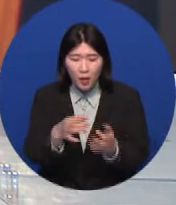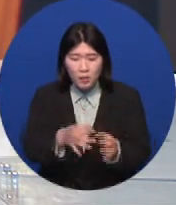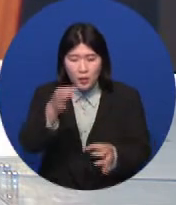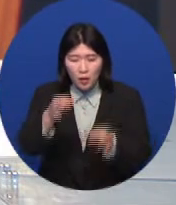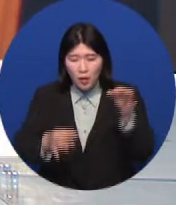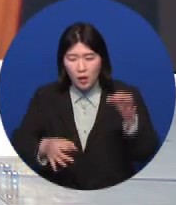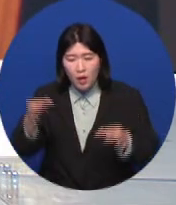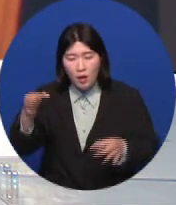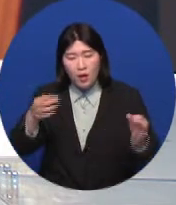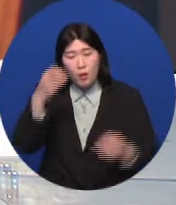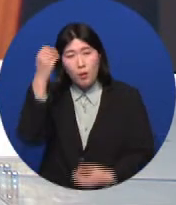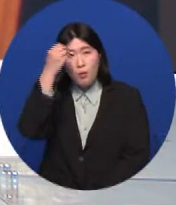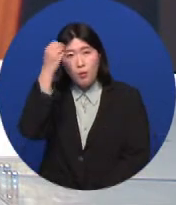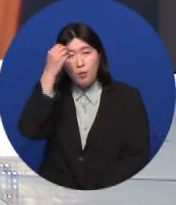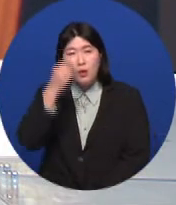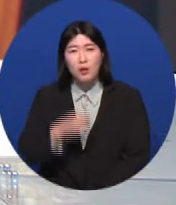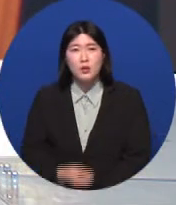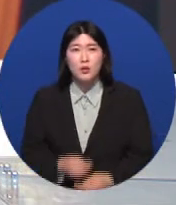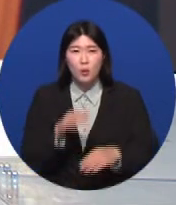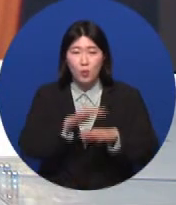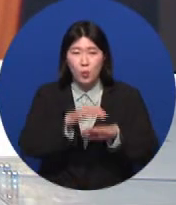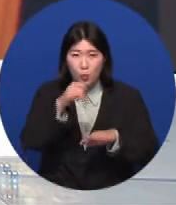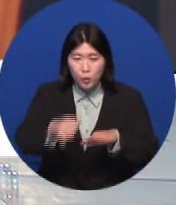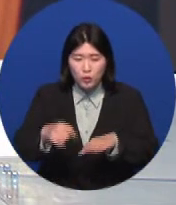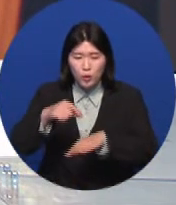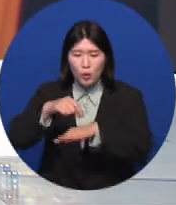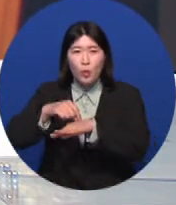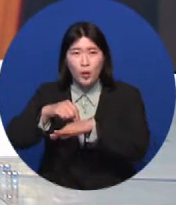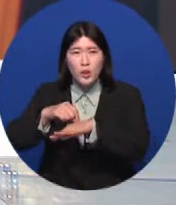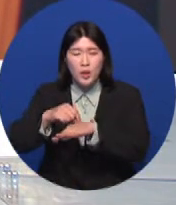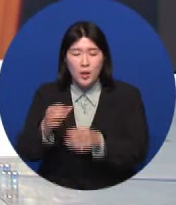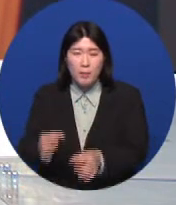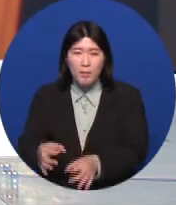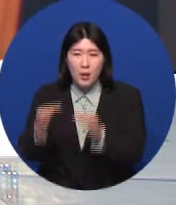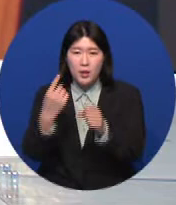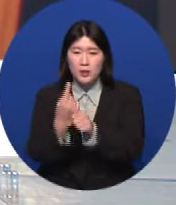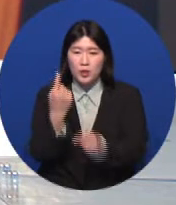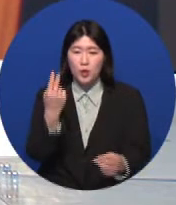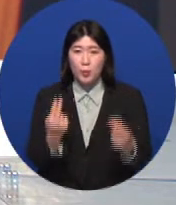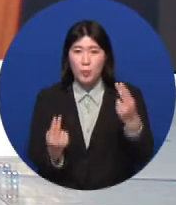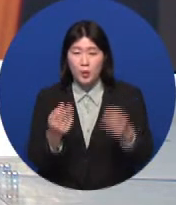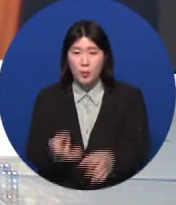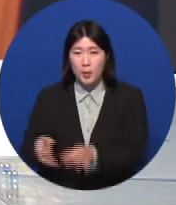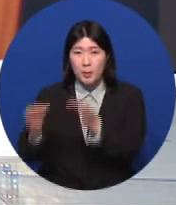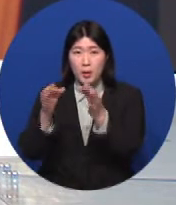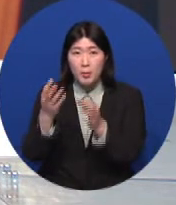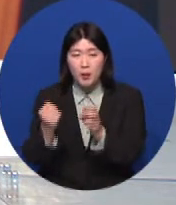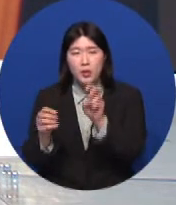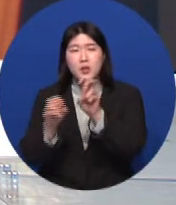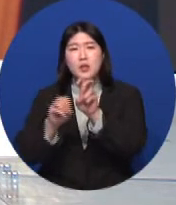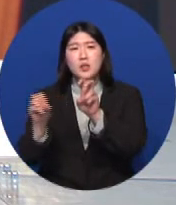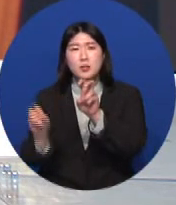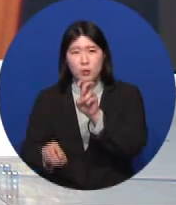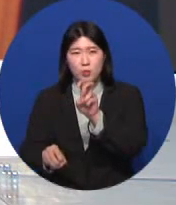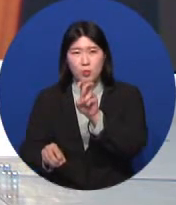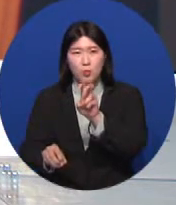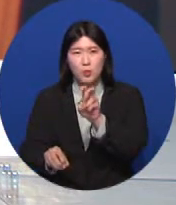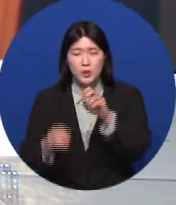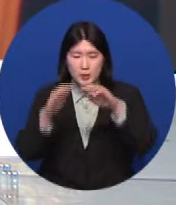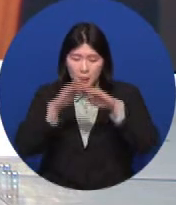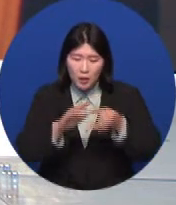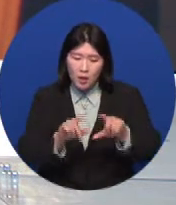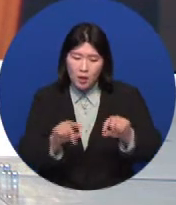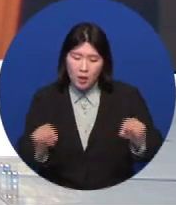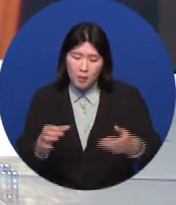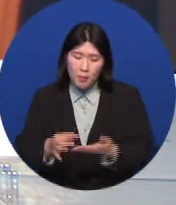많으실 것 같습니다 농 축산물 가격의 1년 전보다 최대 20% 이상 오르는 등 설 차례상 비용이